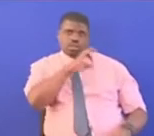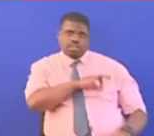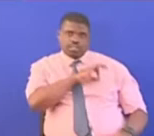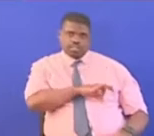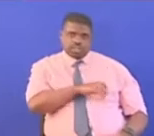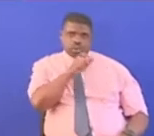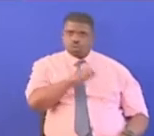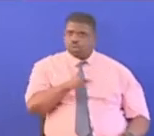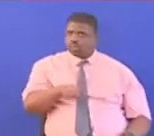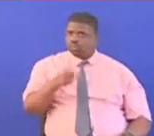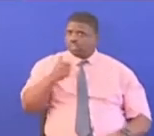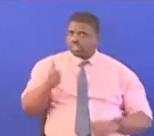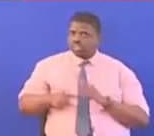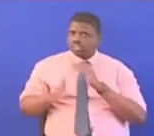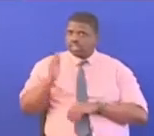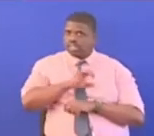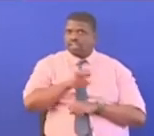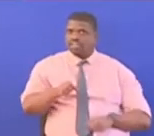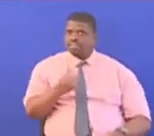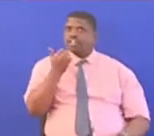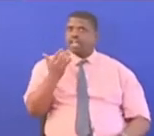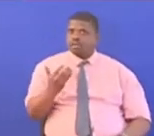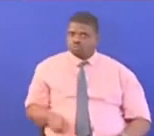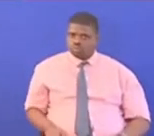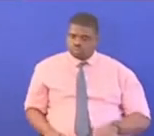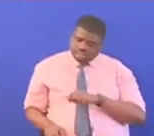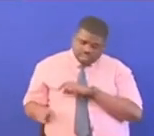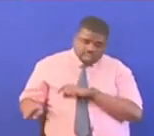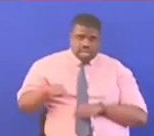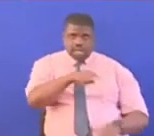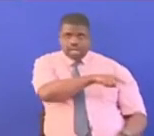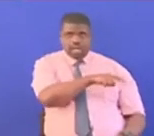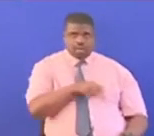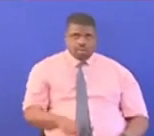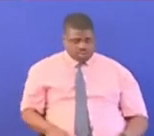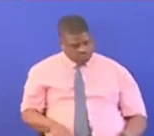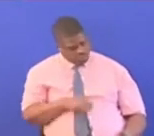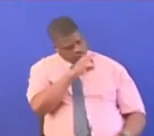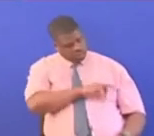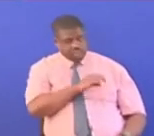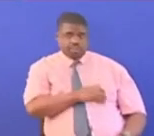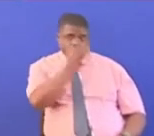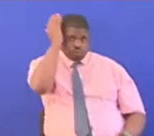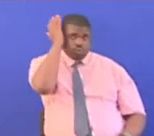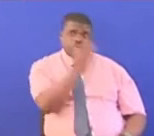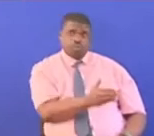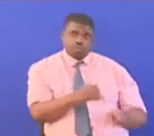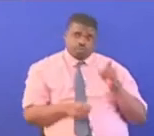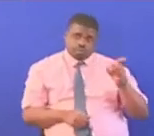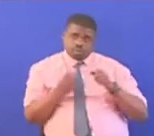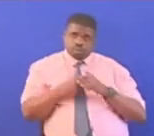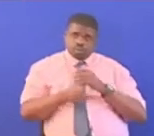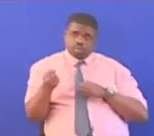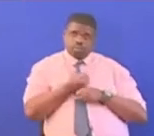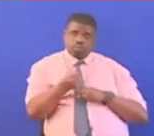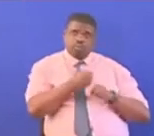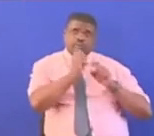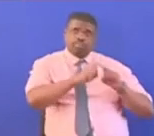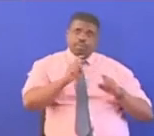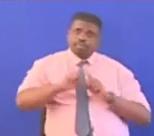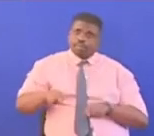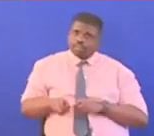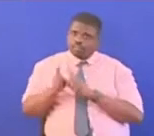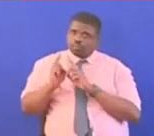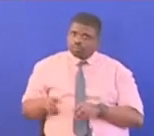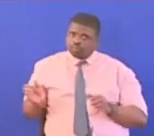kwa Watanzania zaidi ya 5,000 ambao hawa wanakwenda kujiajiri moja kwa moja kwenye shughuli mbalimbali